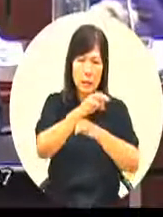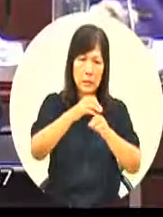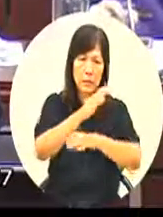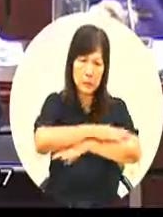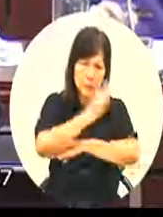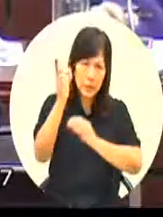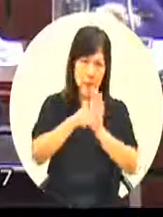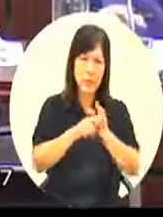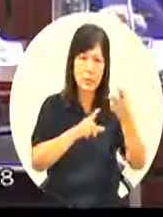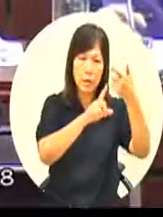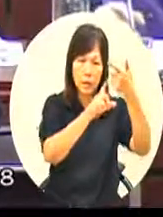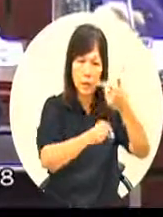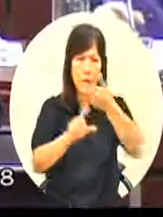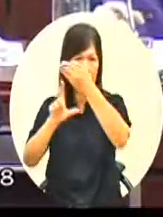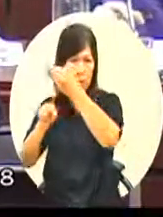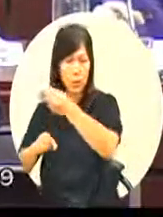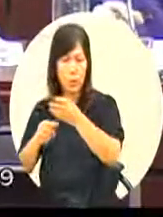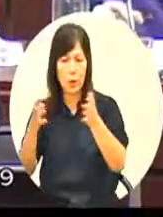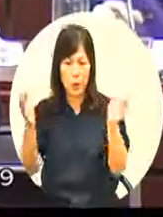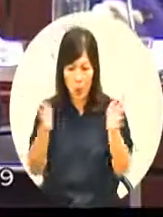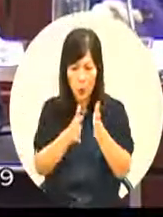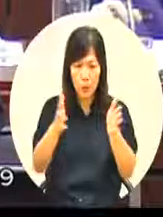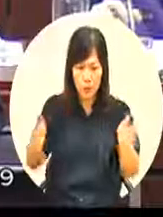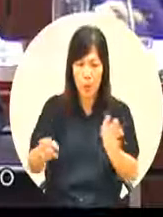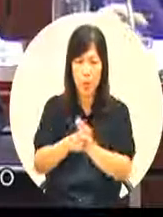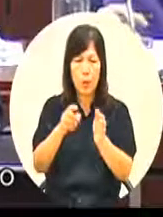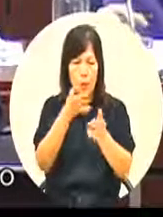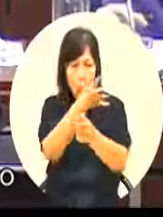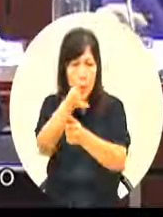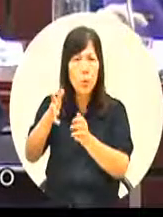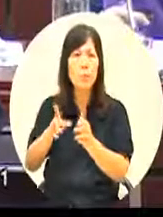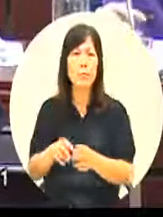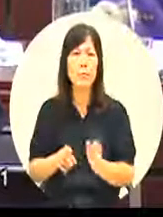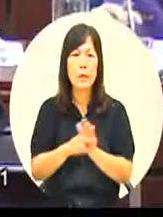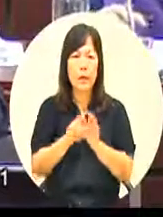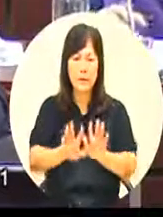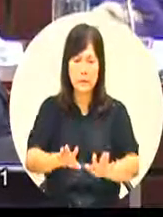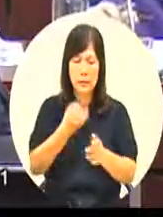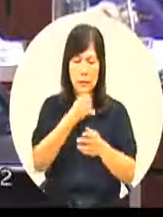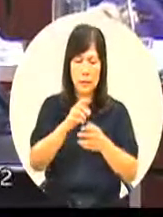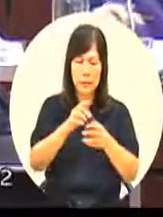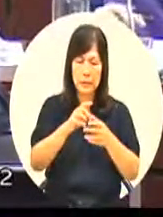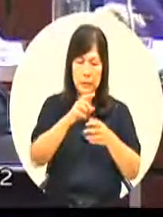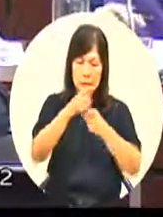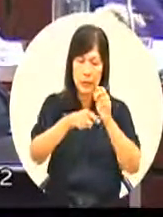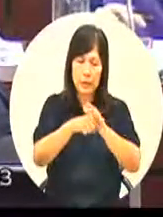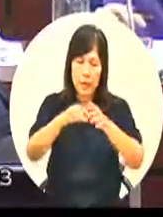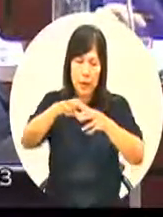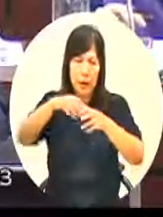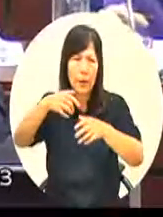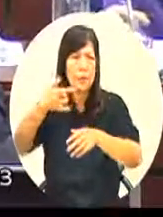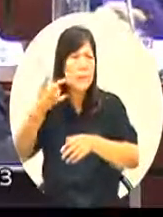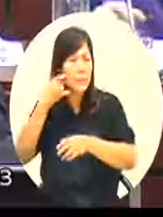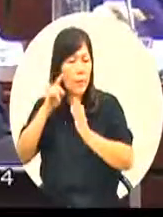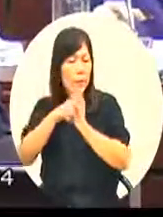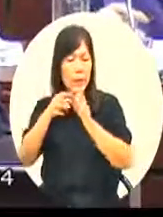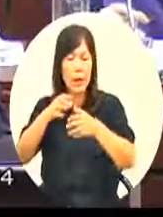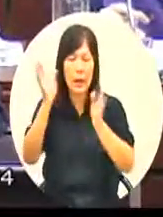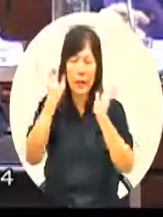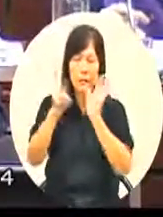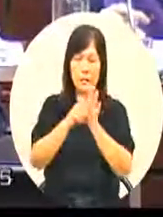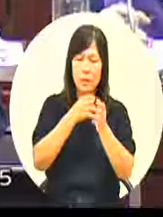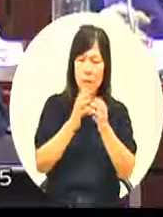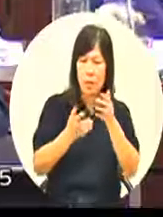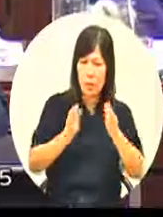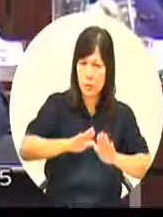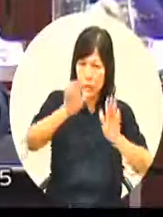在6月到9月进行那我们整体看起来，当然我们在今年的亲子天下里头是进步两名了，但是在